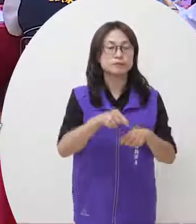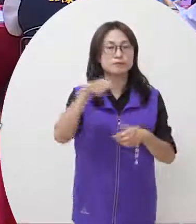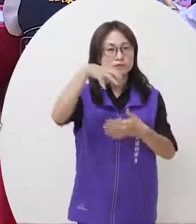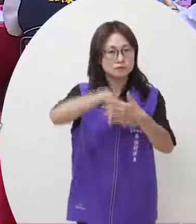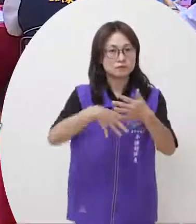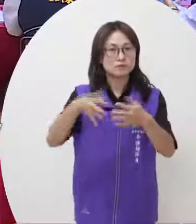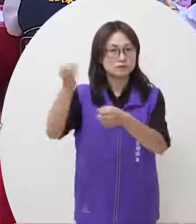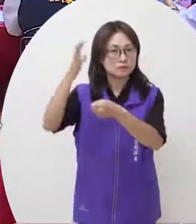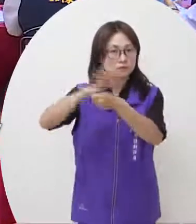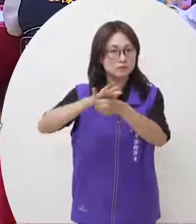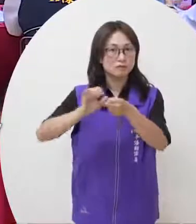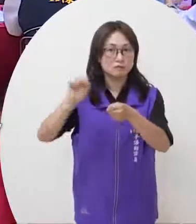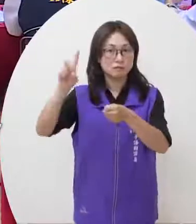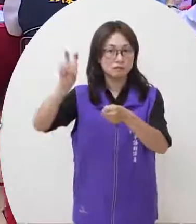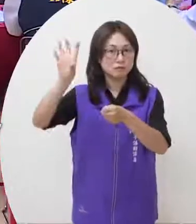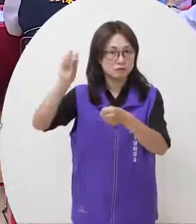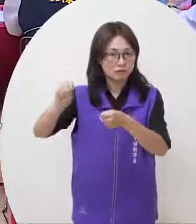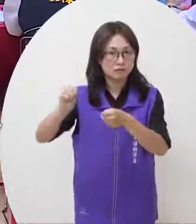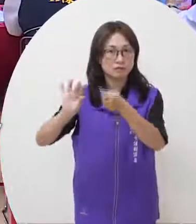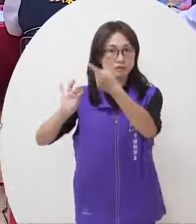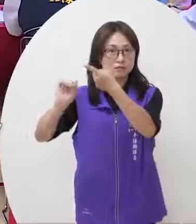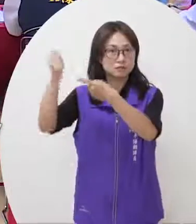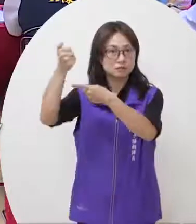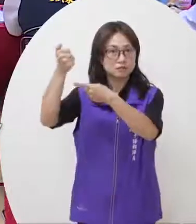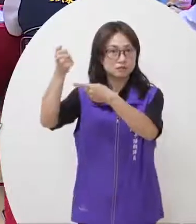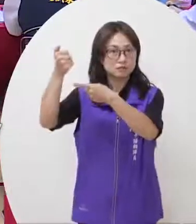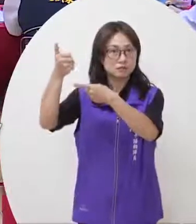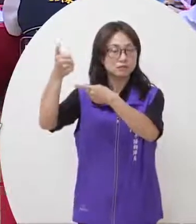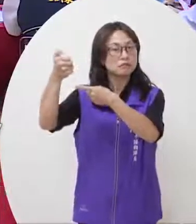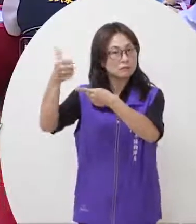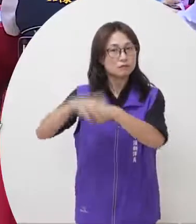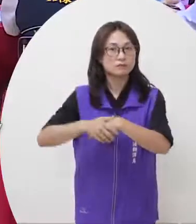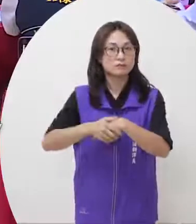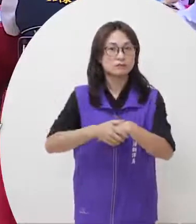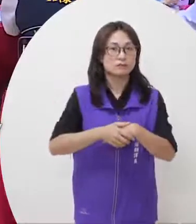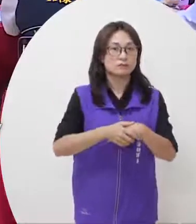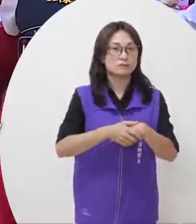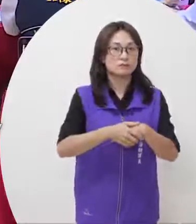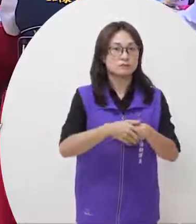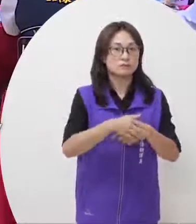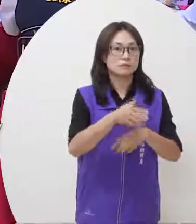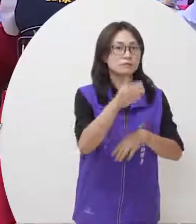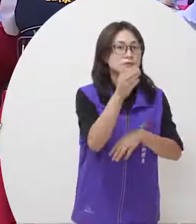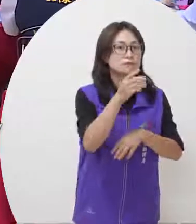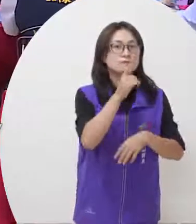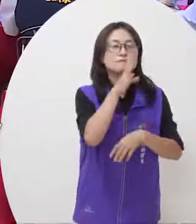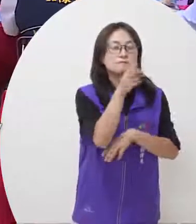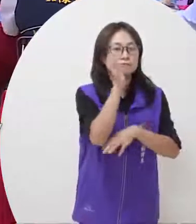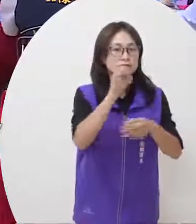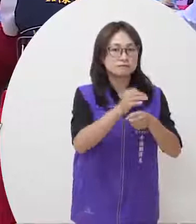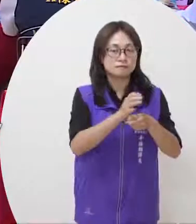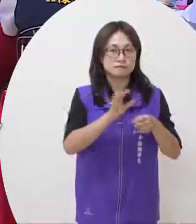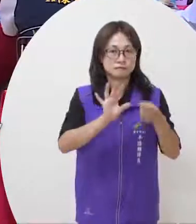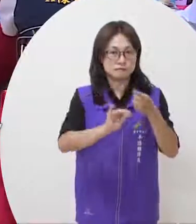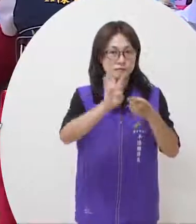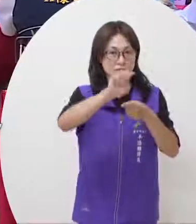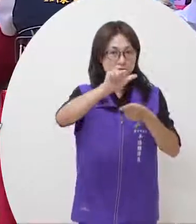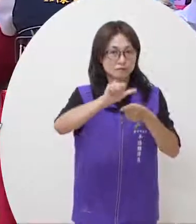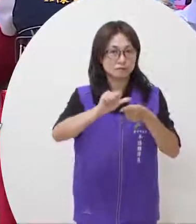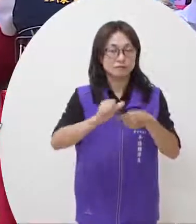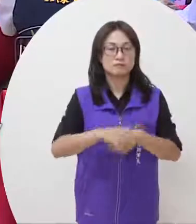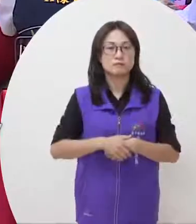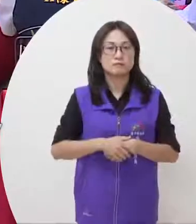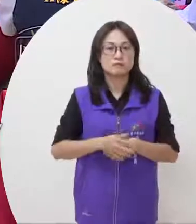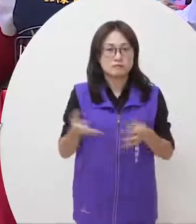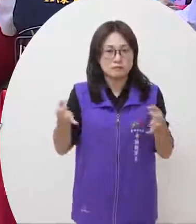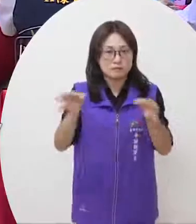款120万元，比例55%，本府配合款100万元，比例45%，已